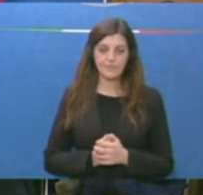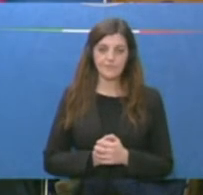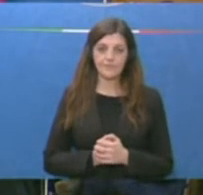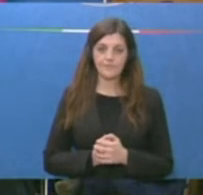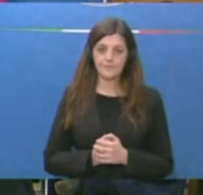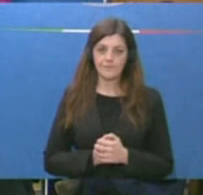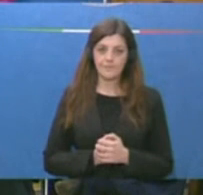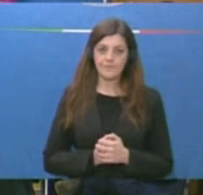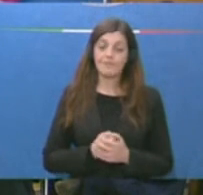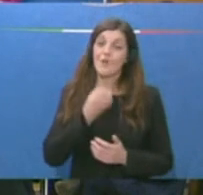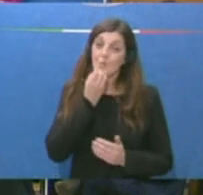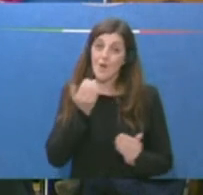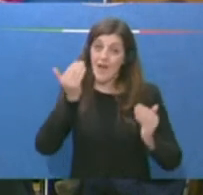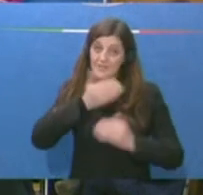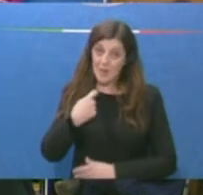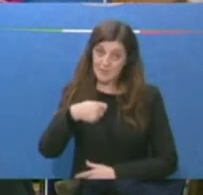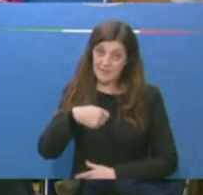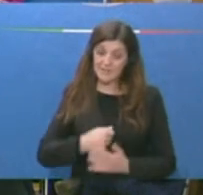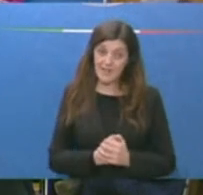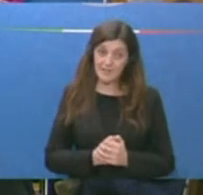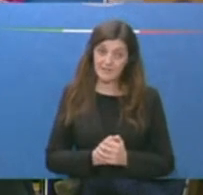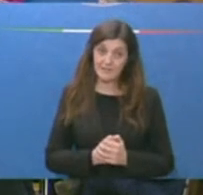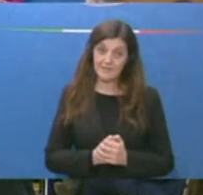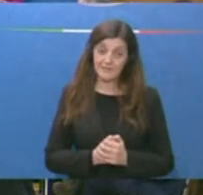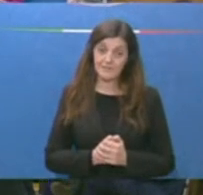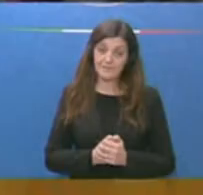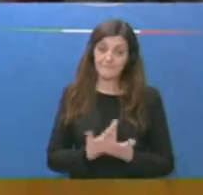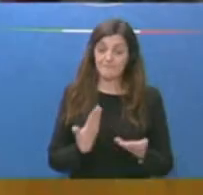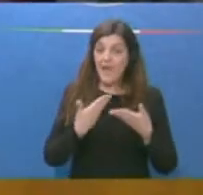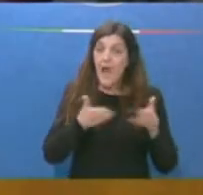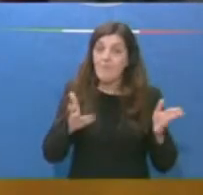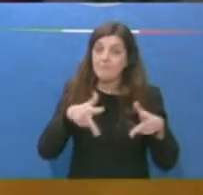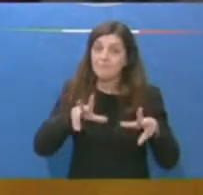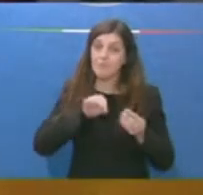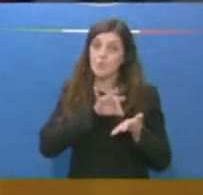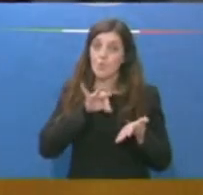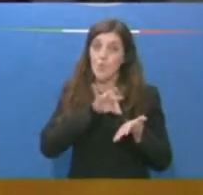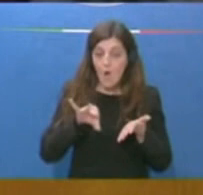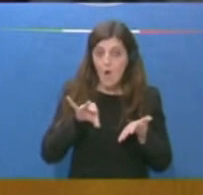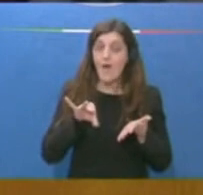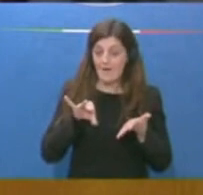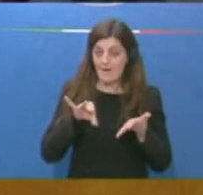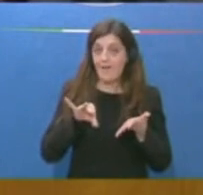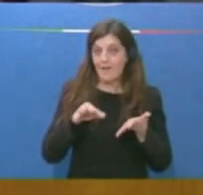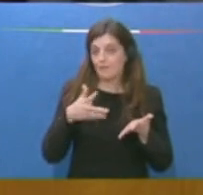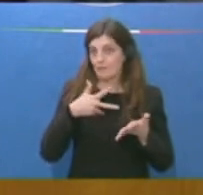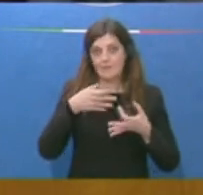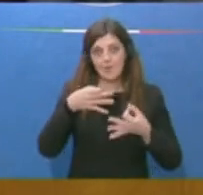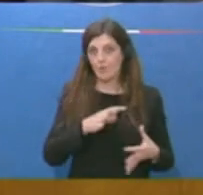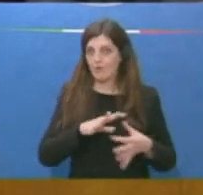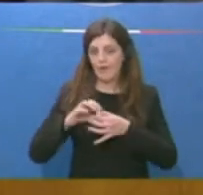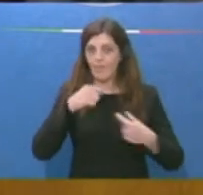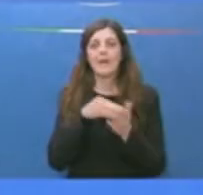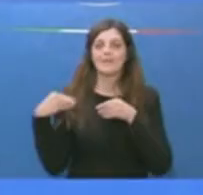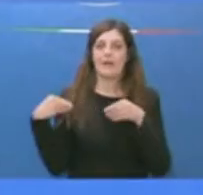dovuto spiegare perché non abbia voluto riprendere le lezioni scolastiche con la didattica a distanza tirando dritto nonostante il pressing e di